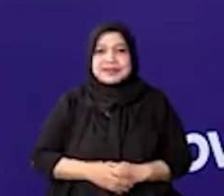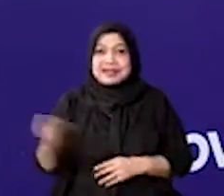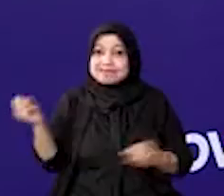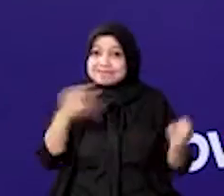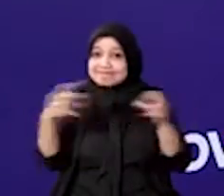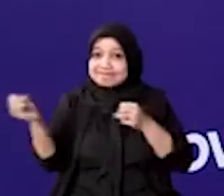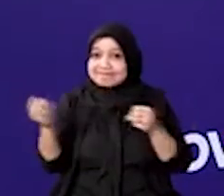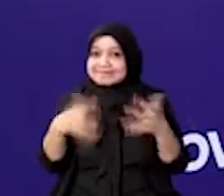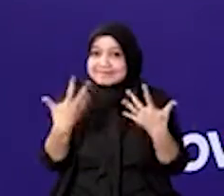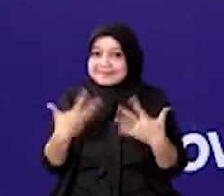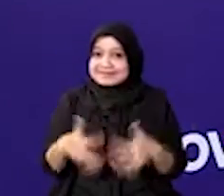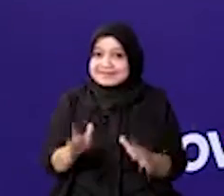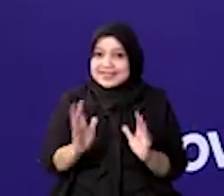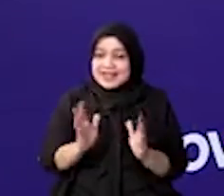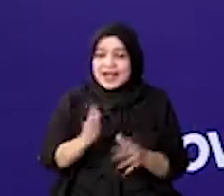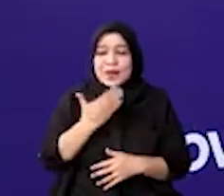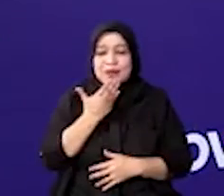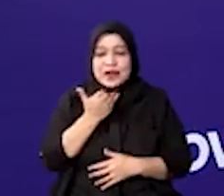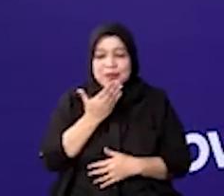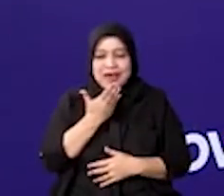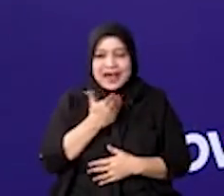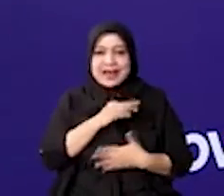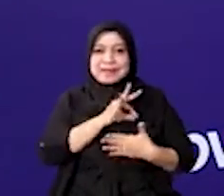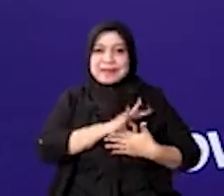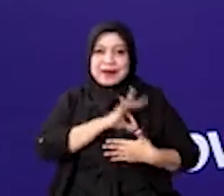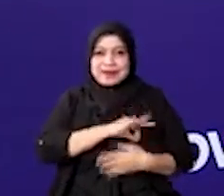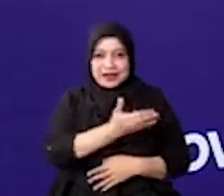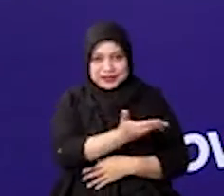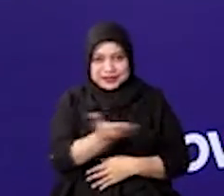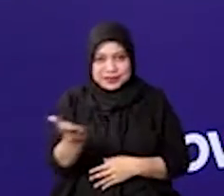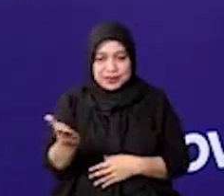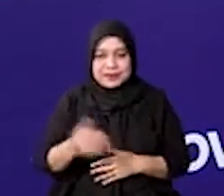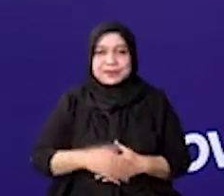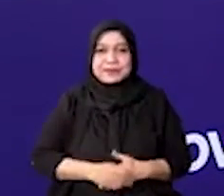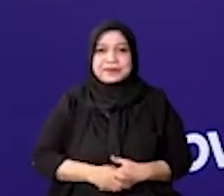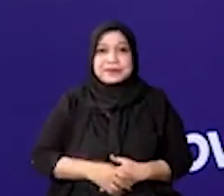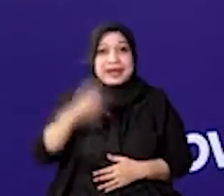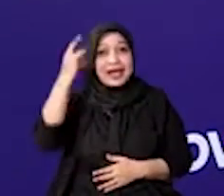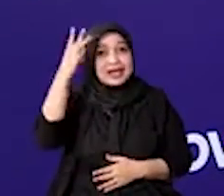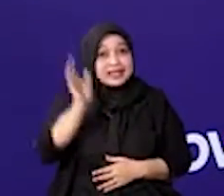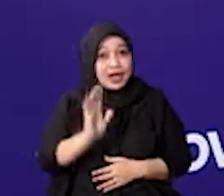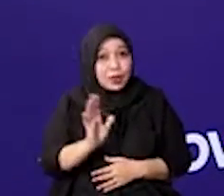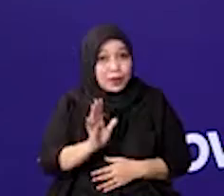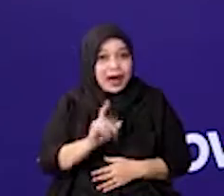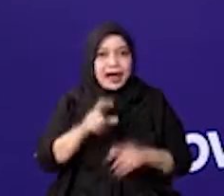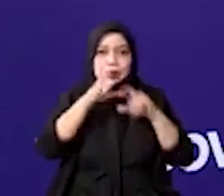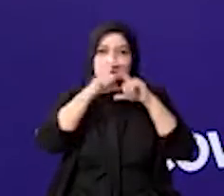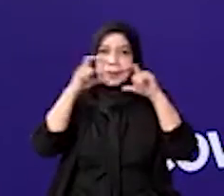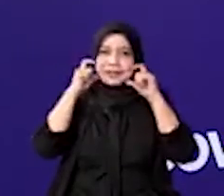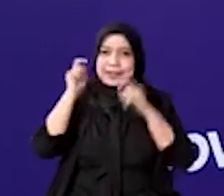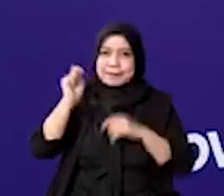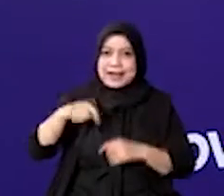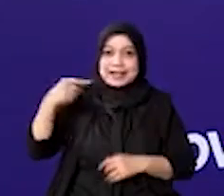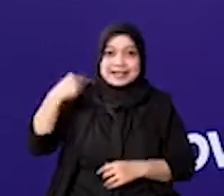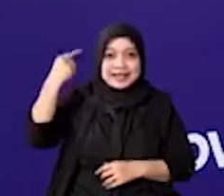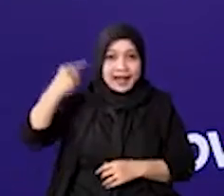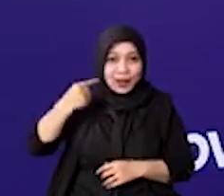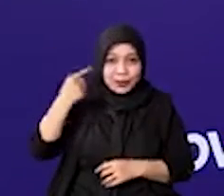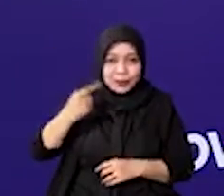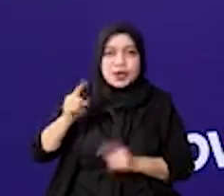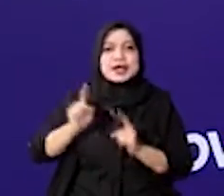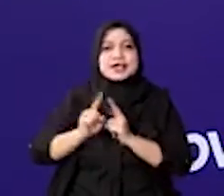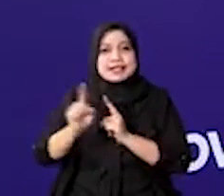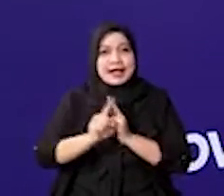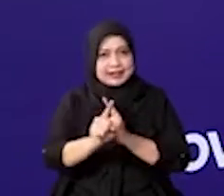demikian perbincangan kita pada hari ini semoga bisa memberikan manfaat ya untuk kita semua jangan lupa untuk selalu memakai